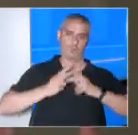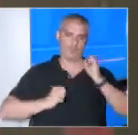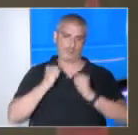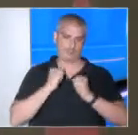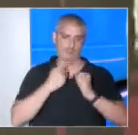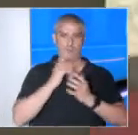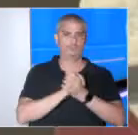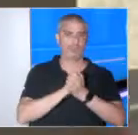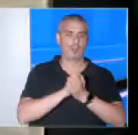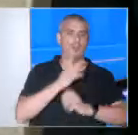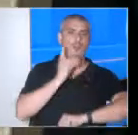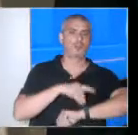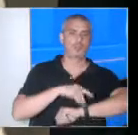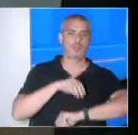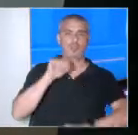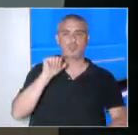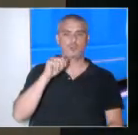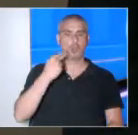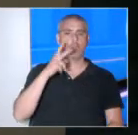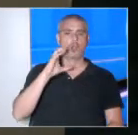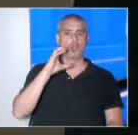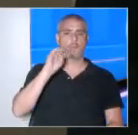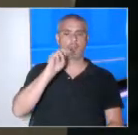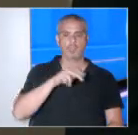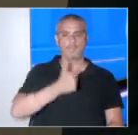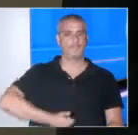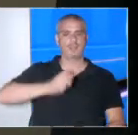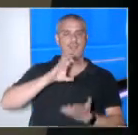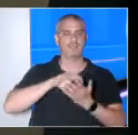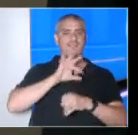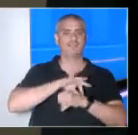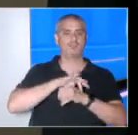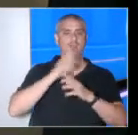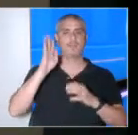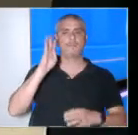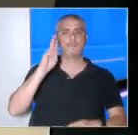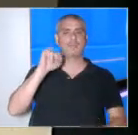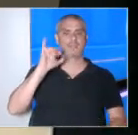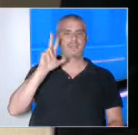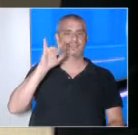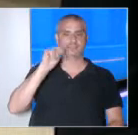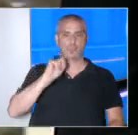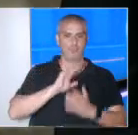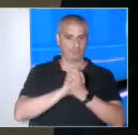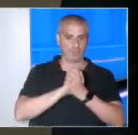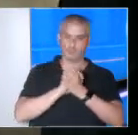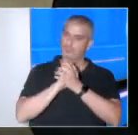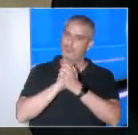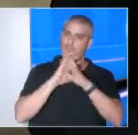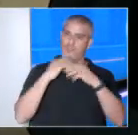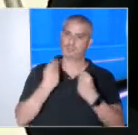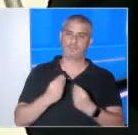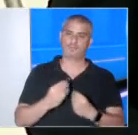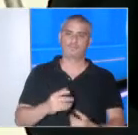הקשים. אנחנו אומרים עכשיו שלום לדוקטור אהוד אוכמן, הוא מנכ"ל המרכז הרפואי בני ציון, שלום לך. שלום, ערב